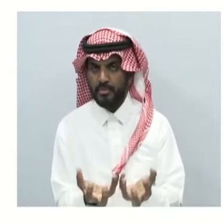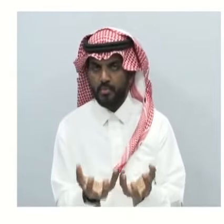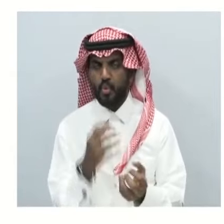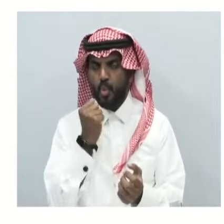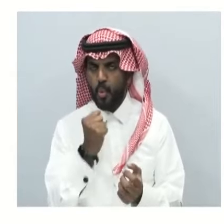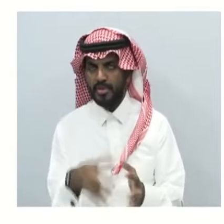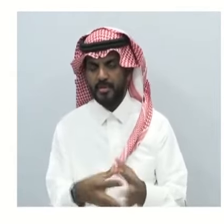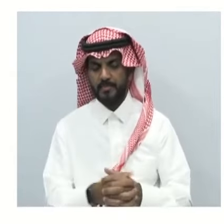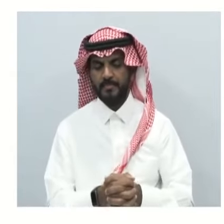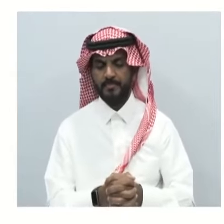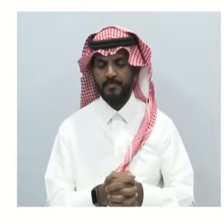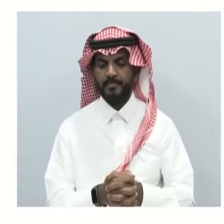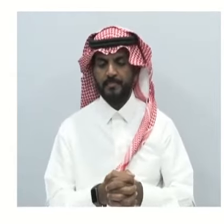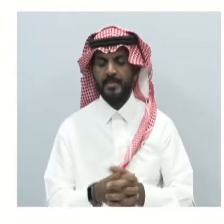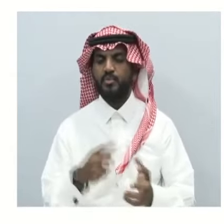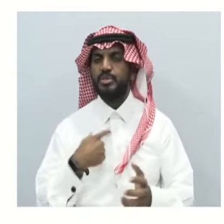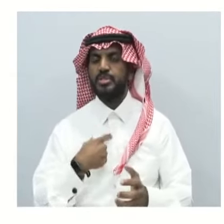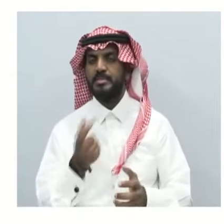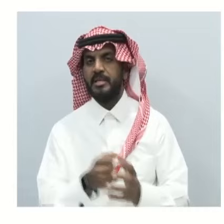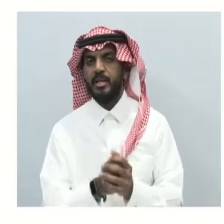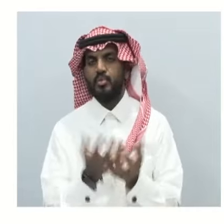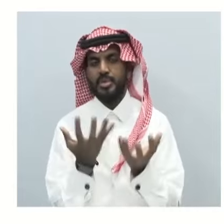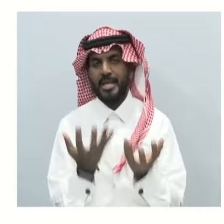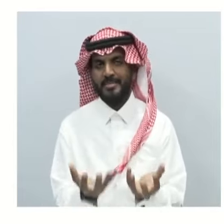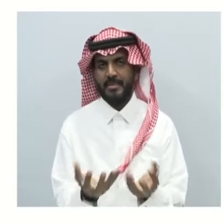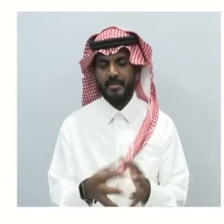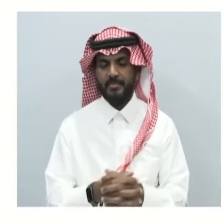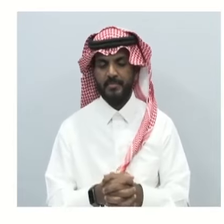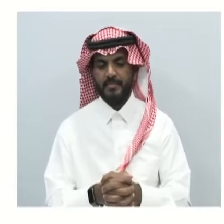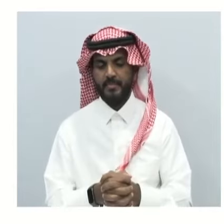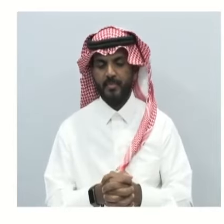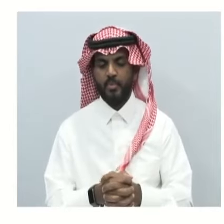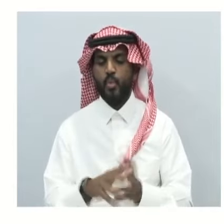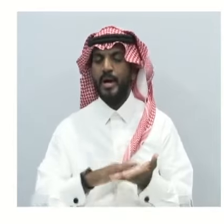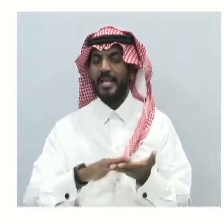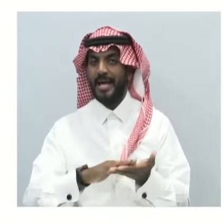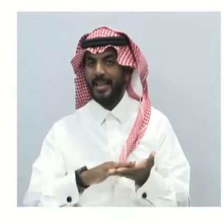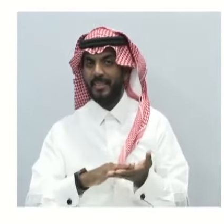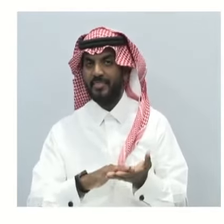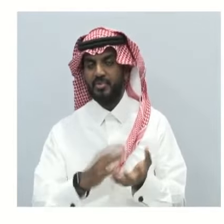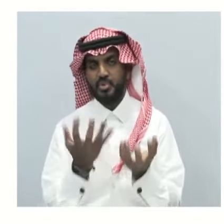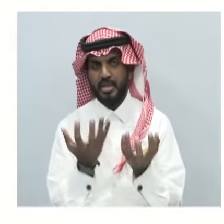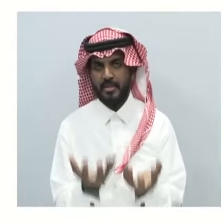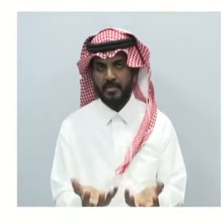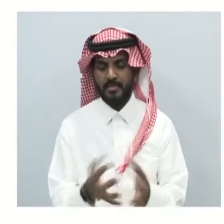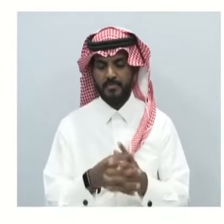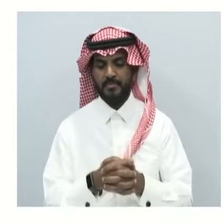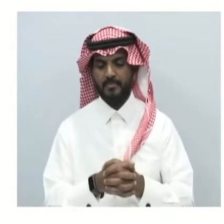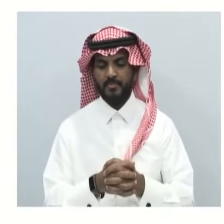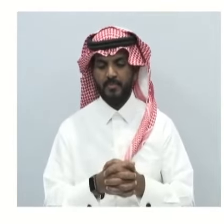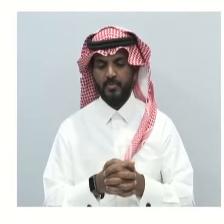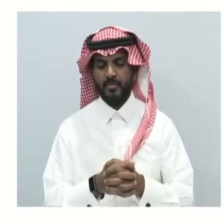ومن ذلك ان جسم الانسان له جاذبيه وكذلك الارض لها جاذبيه